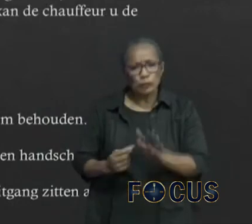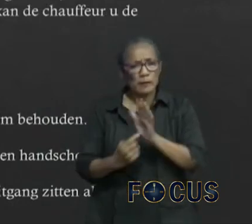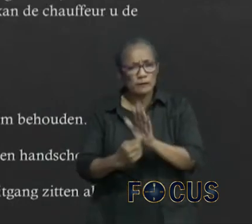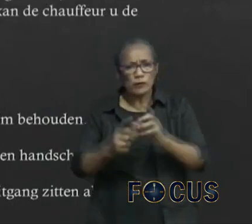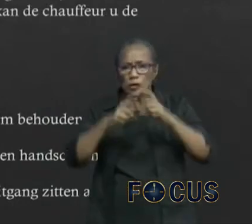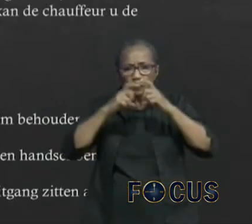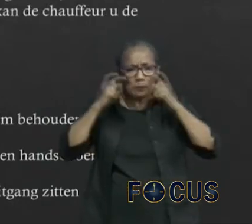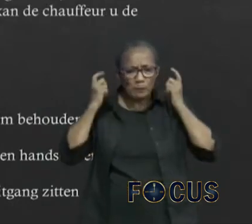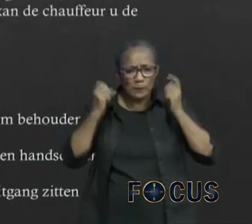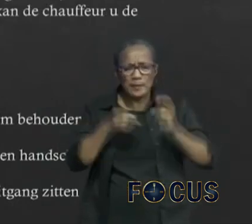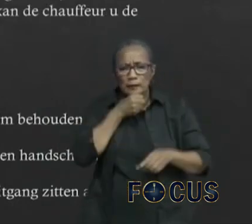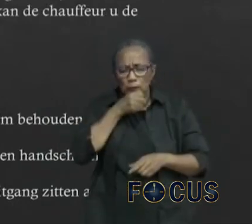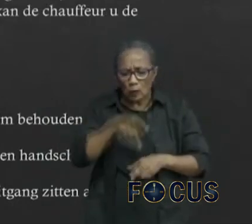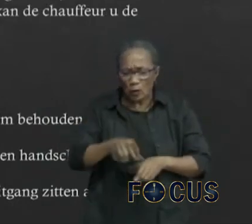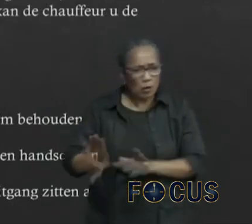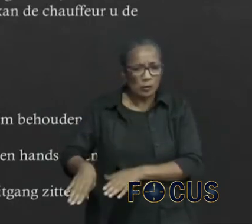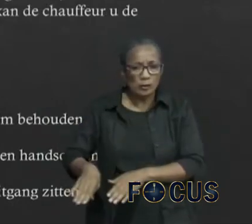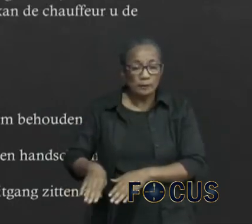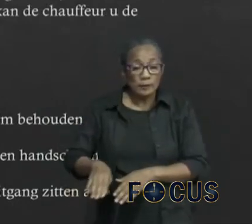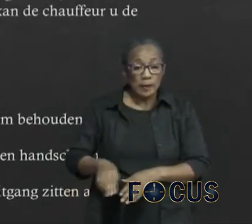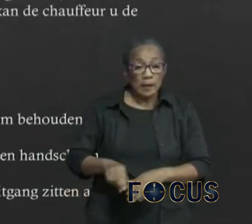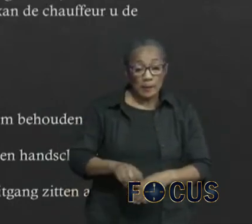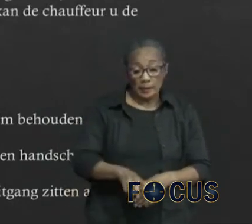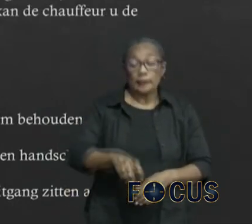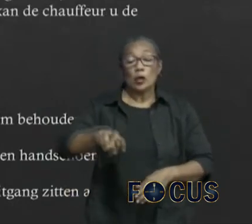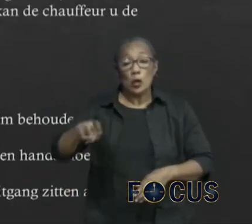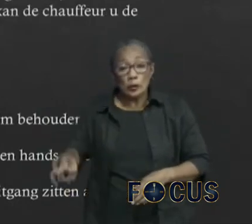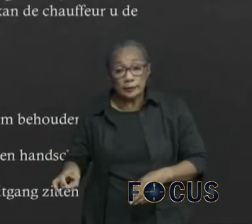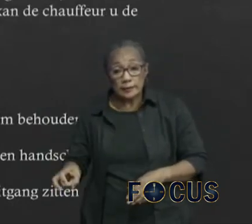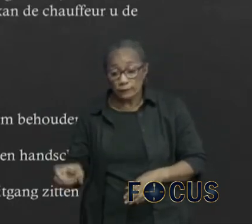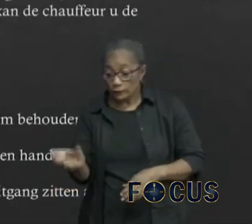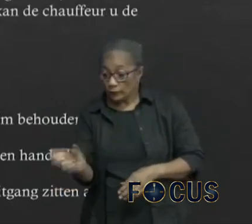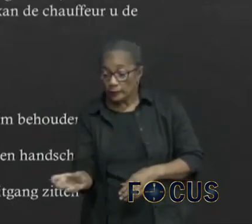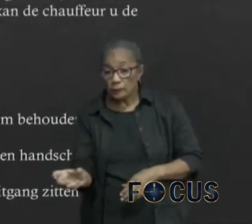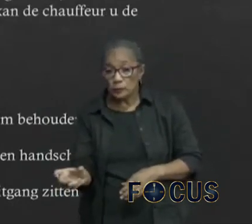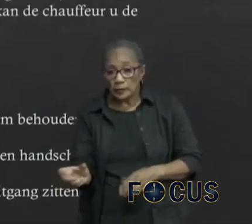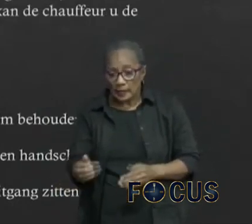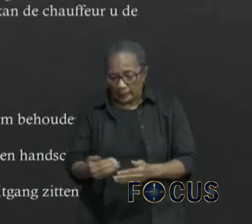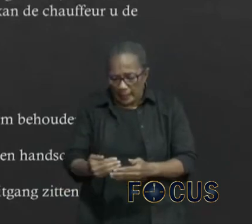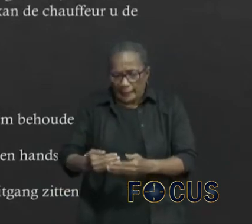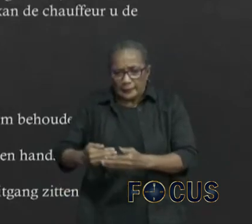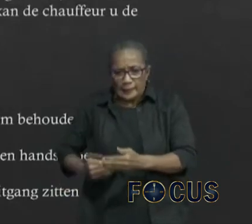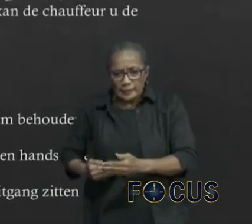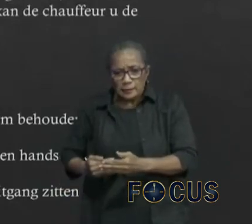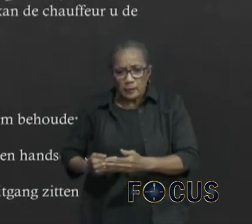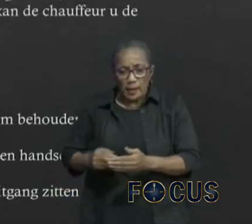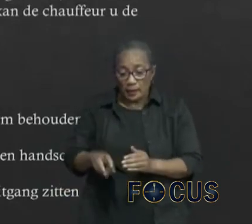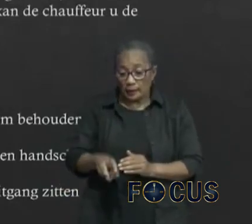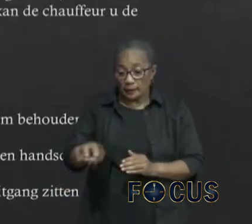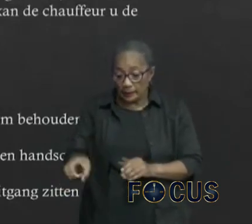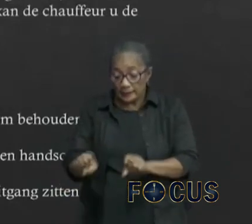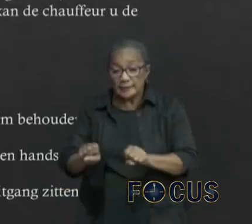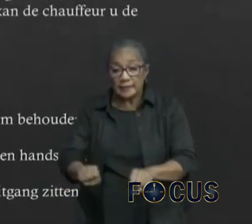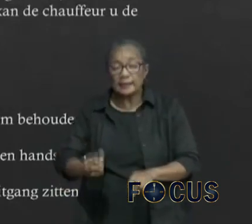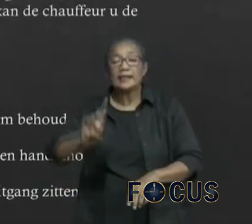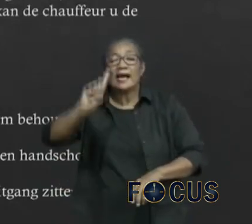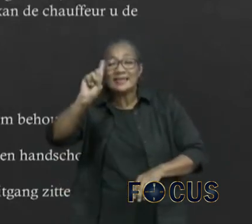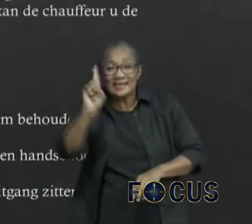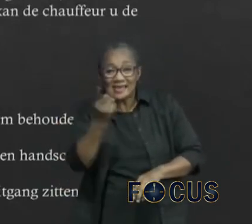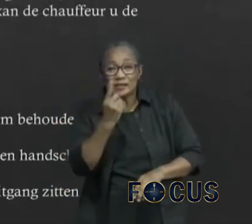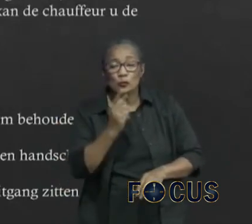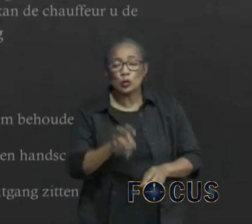en handschoenen, laat bij het uitstappen van de passagiers die het dichtst bij de ingang-uitgang zitten het eerste